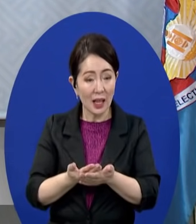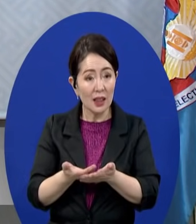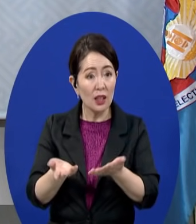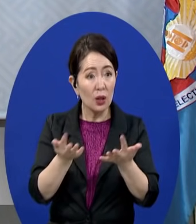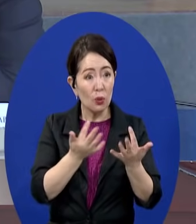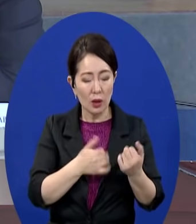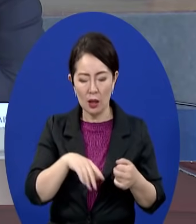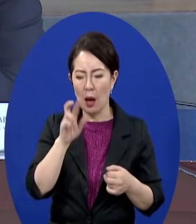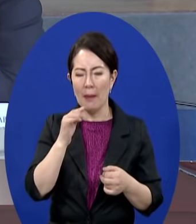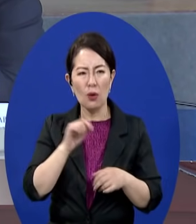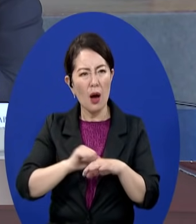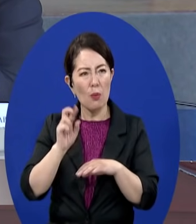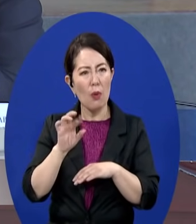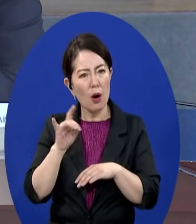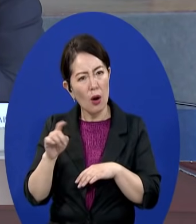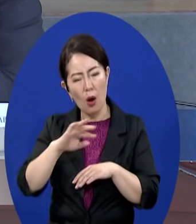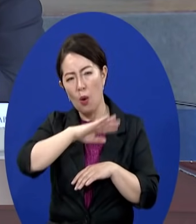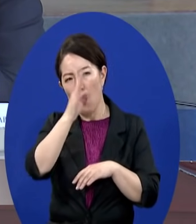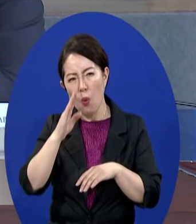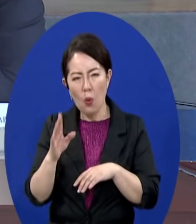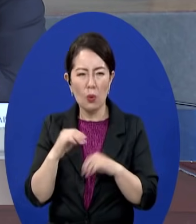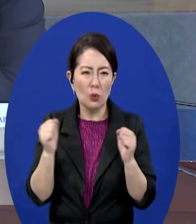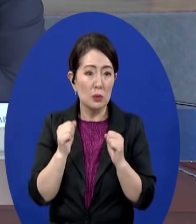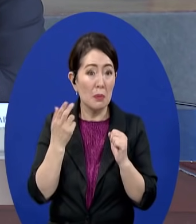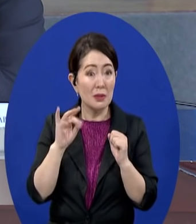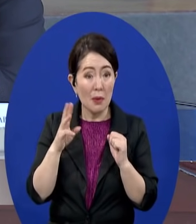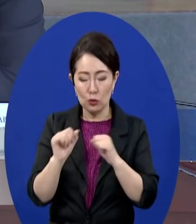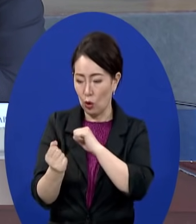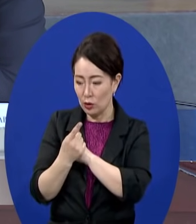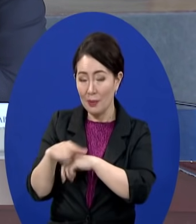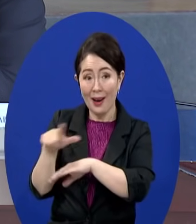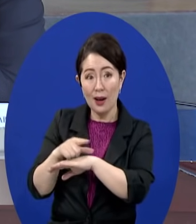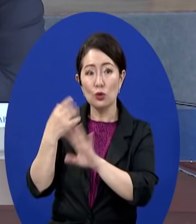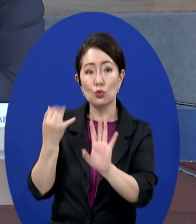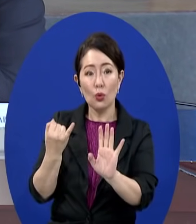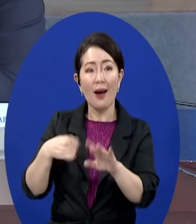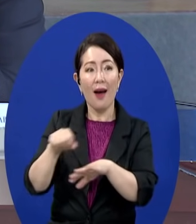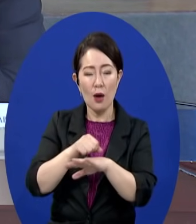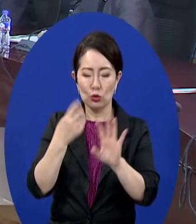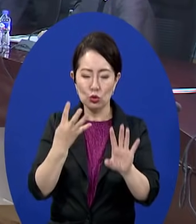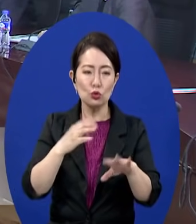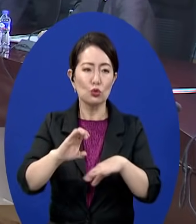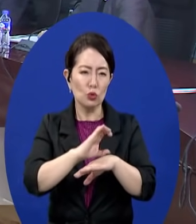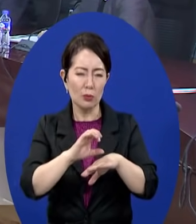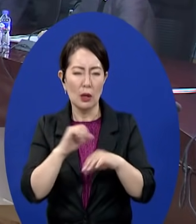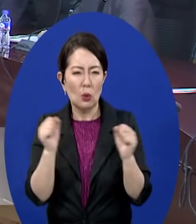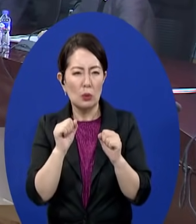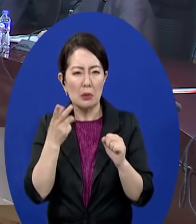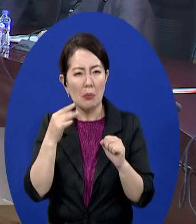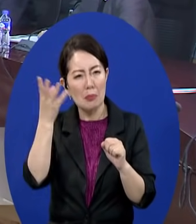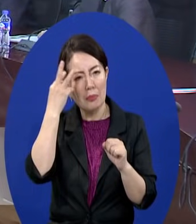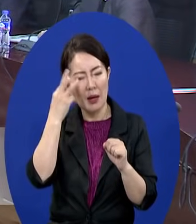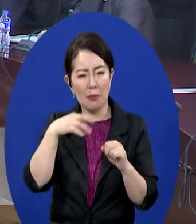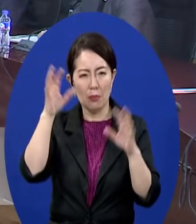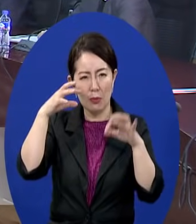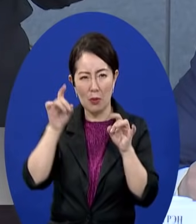бороотой, уулархаг нутгаар цагаагаар сэрүүн байх төлөвтэй байна. Онцгой айлын газраас 6 аймгийн 9 суманд цагаагаар хүндэрч болзошгүй учраас бэлэн байдлыг